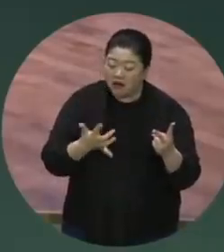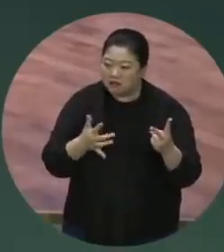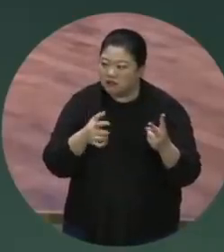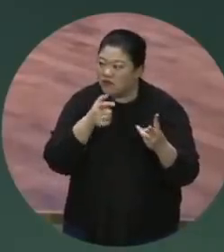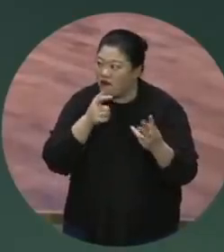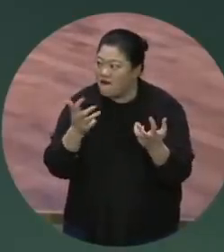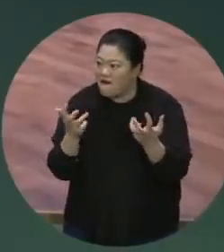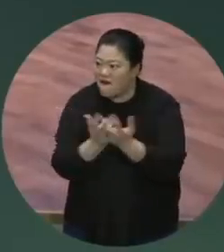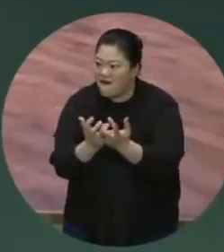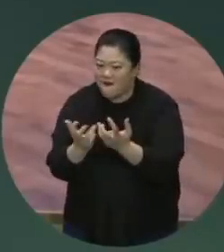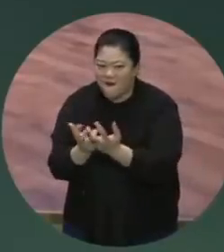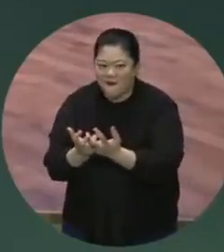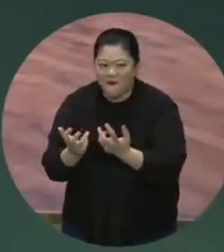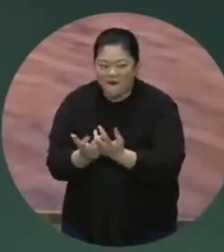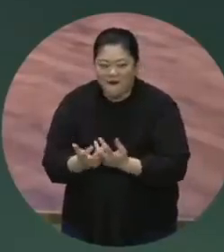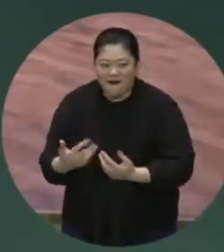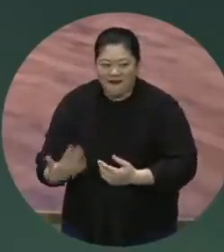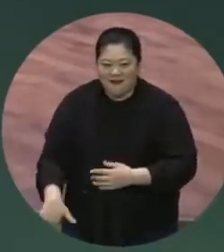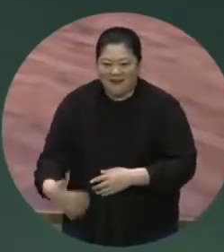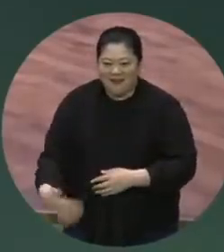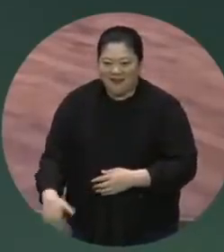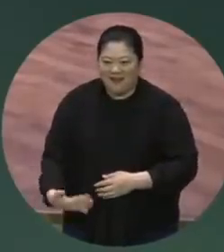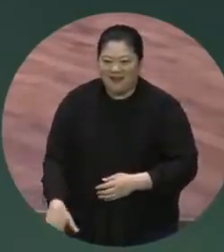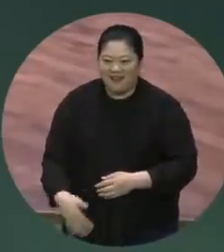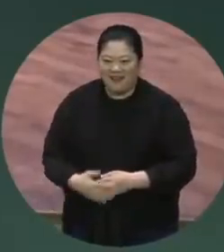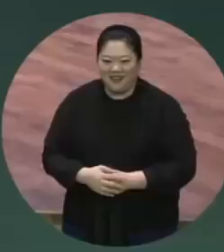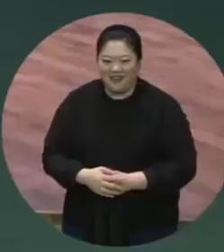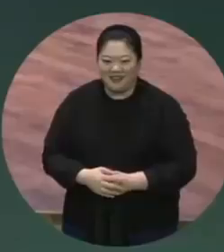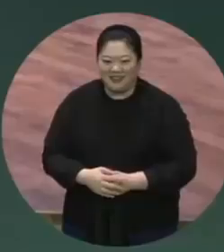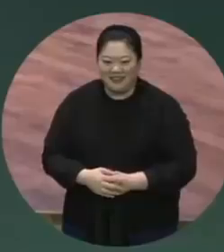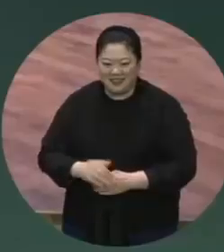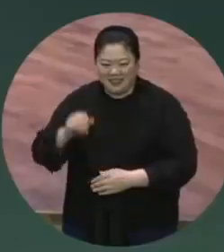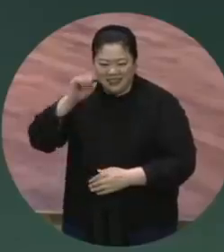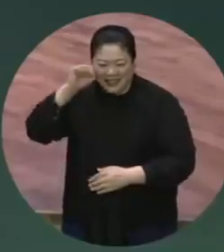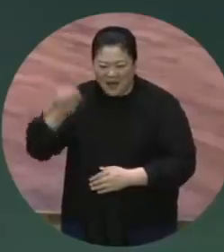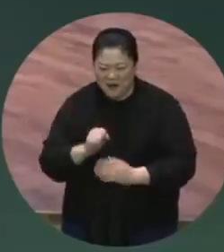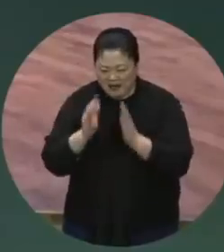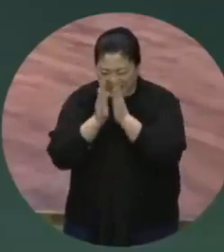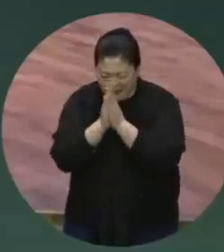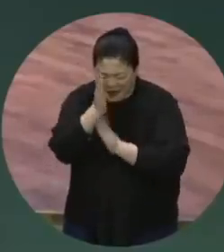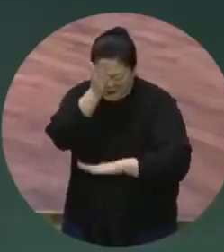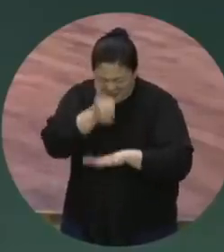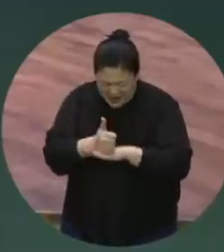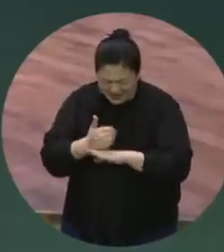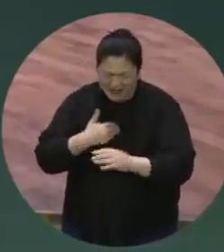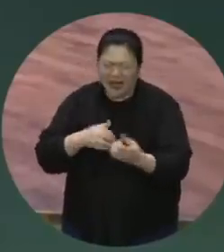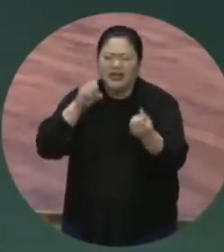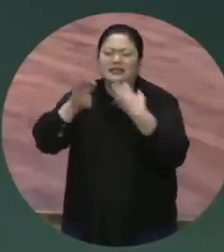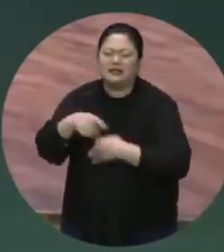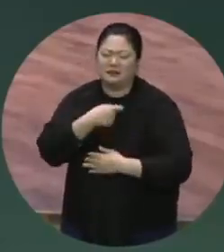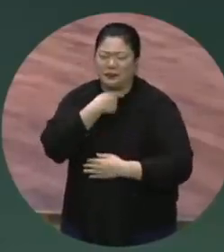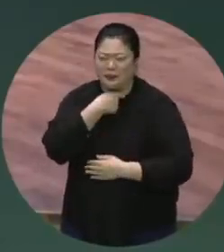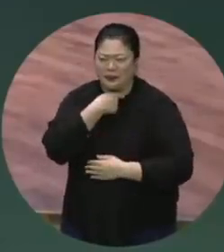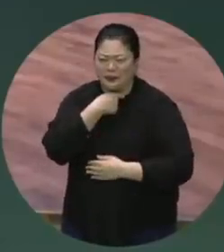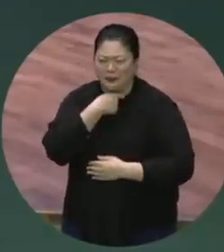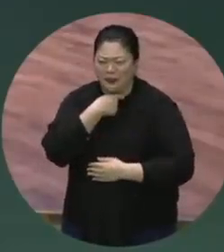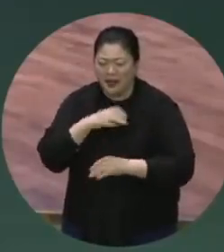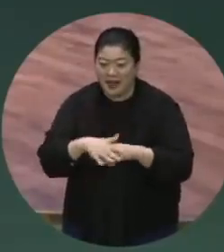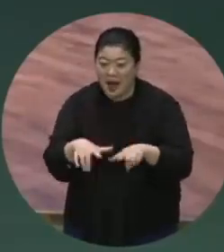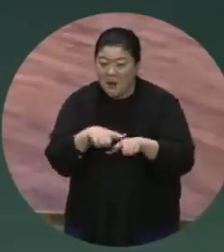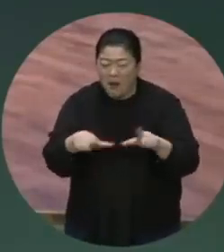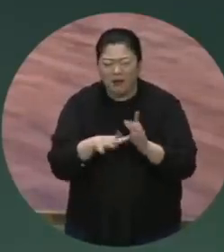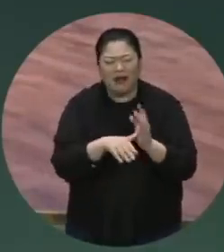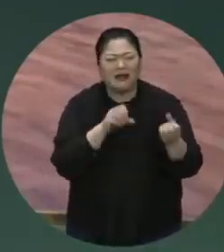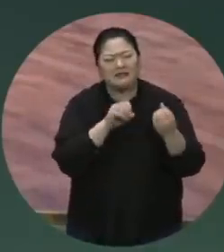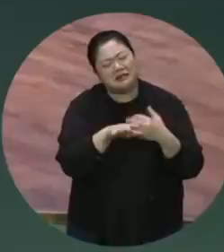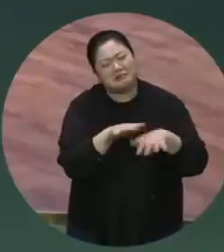되겠다. 나 하나님 앞에 나와서 내 새벽 기도 통해서 나도 좀 응답 좀 받아봐야 되겠다. 평소 때 잘